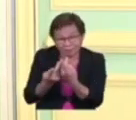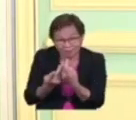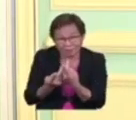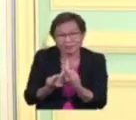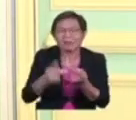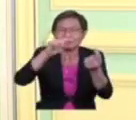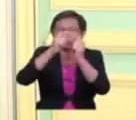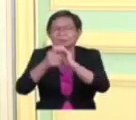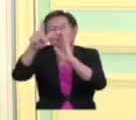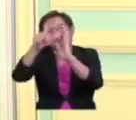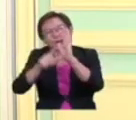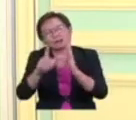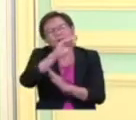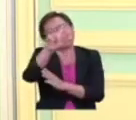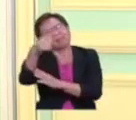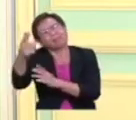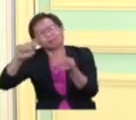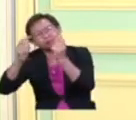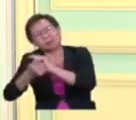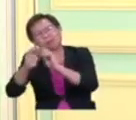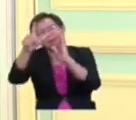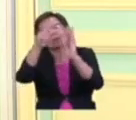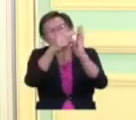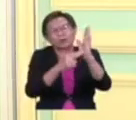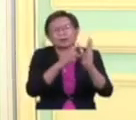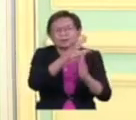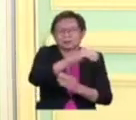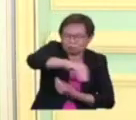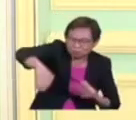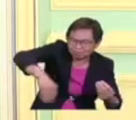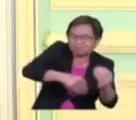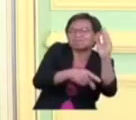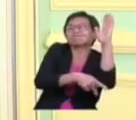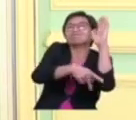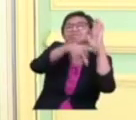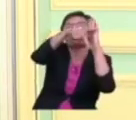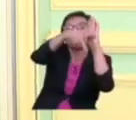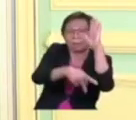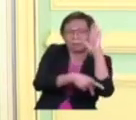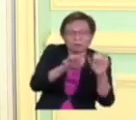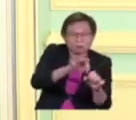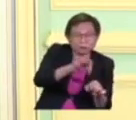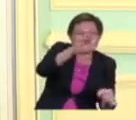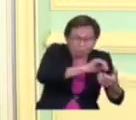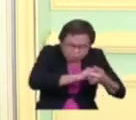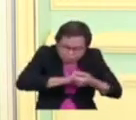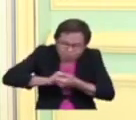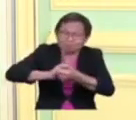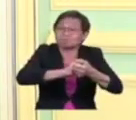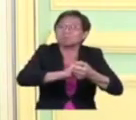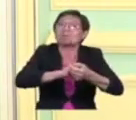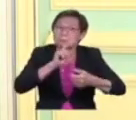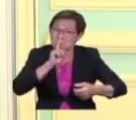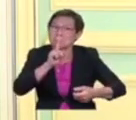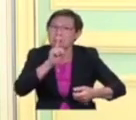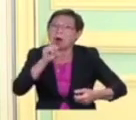serta lain pindahan undang-undang dan transformasi Palembang semangat kebersamaan ini sudah